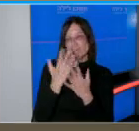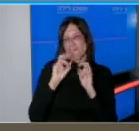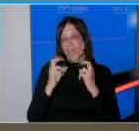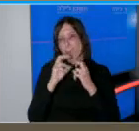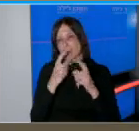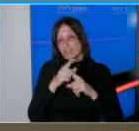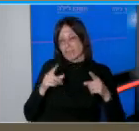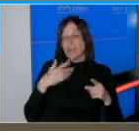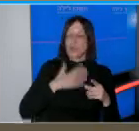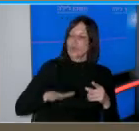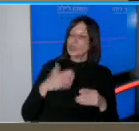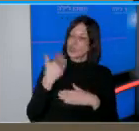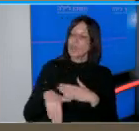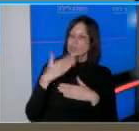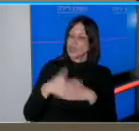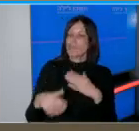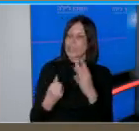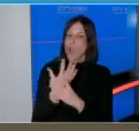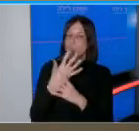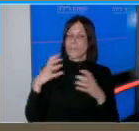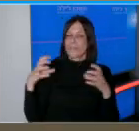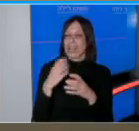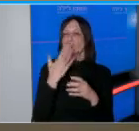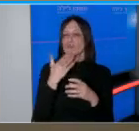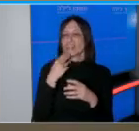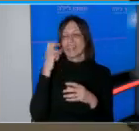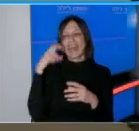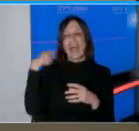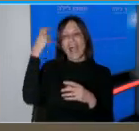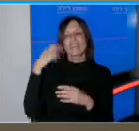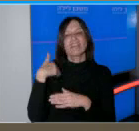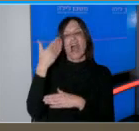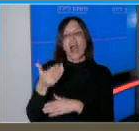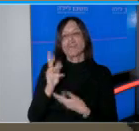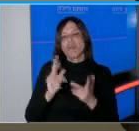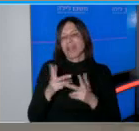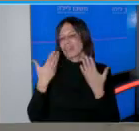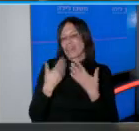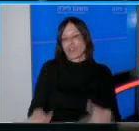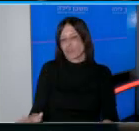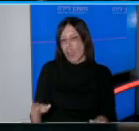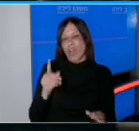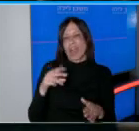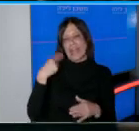סוף מפלגה יהודית ערבית, אחרי שמרץ נכשלה בלהיות